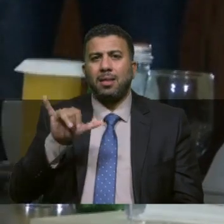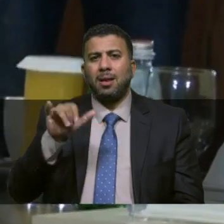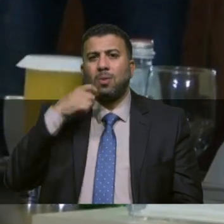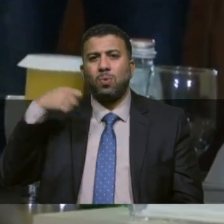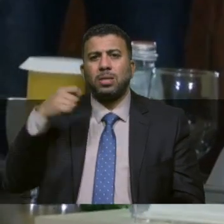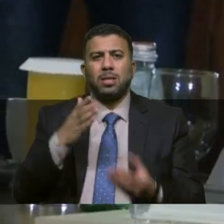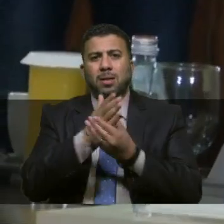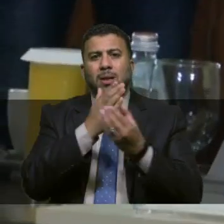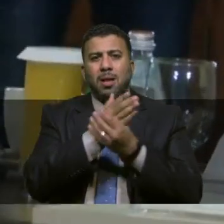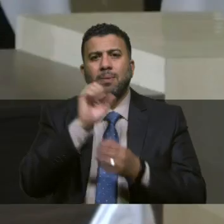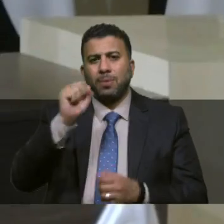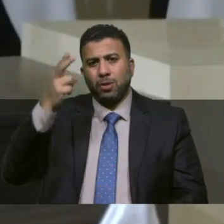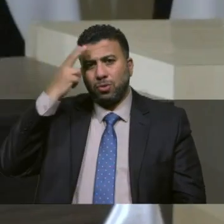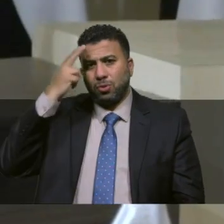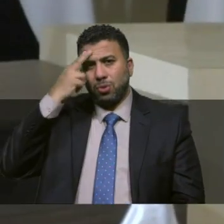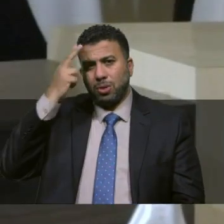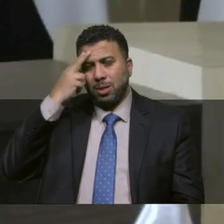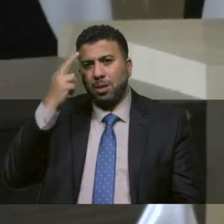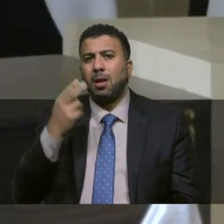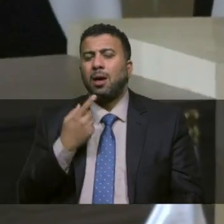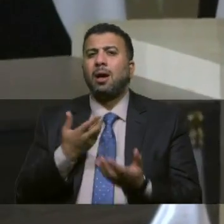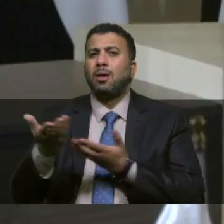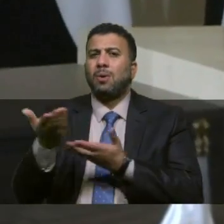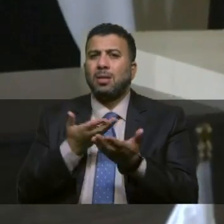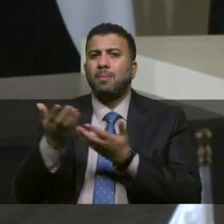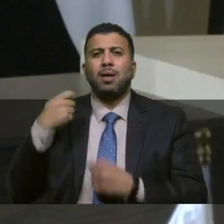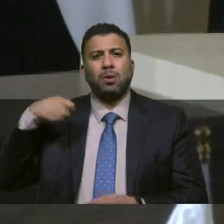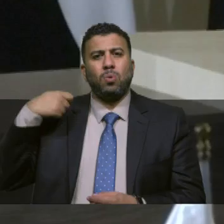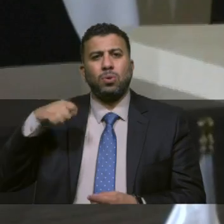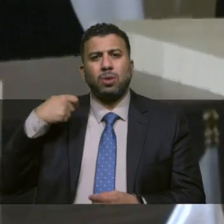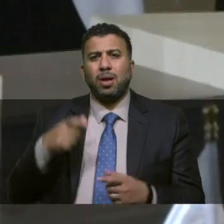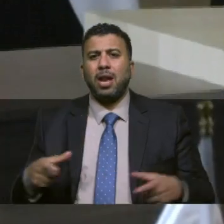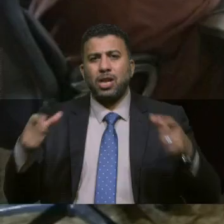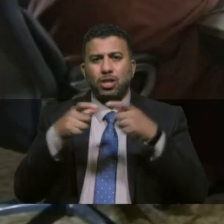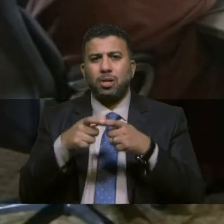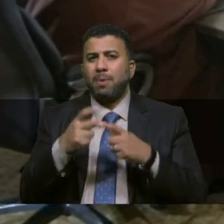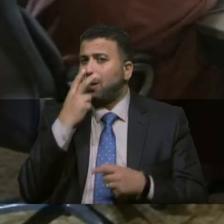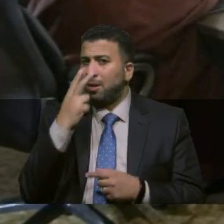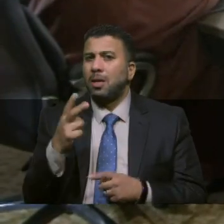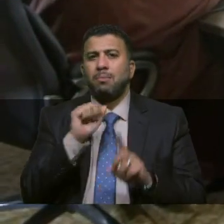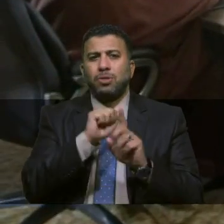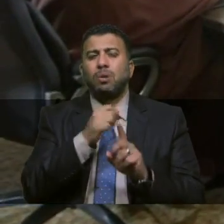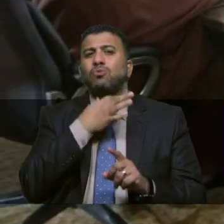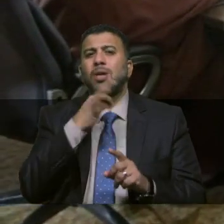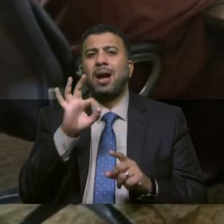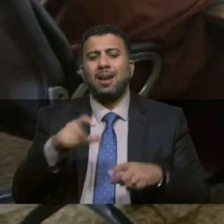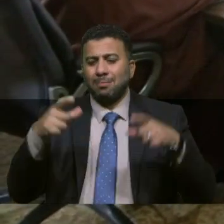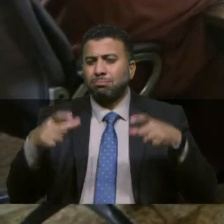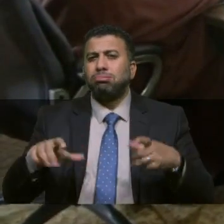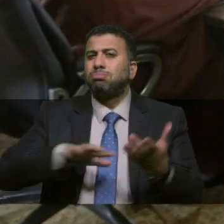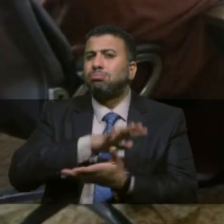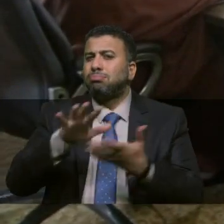وزير الدولة للشؤون الخارجية في المملكة العربية السعودية. وتبادل الوزراء خلال الاجتماع وجهات النظر